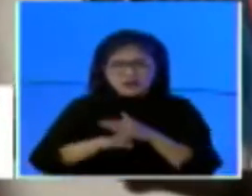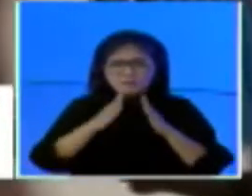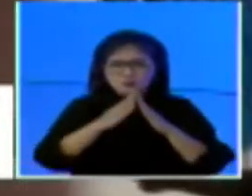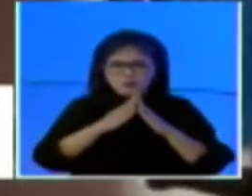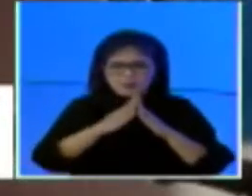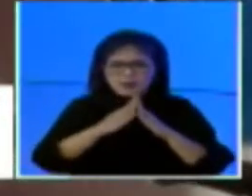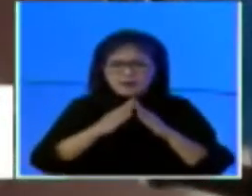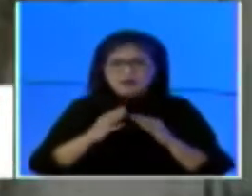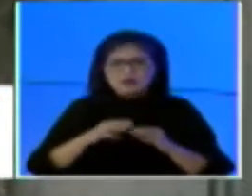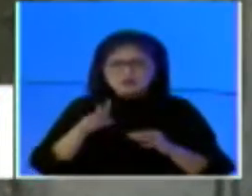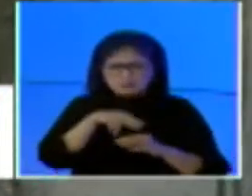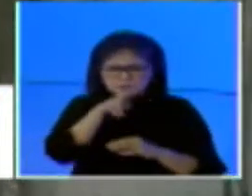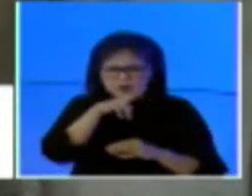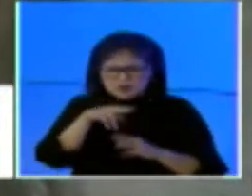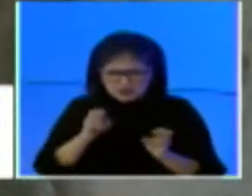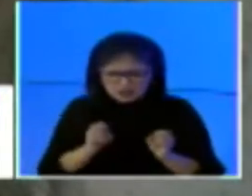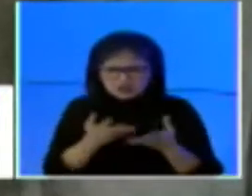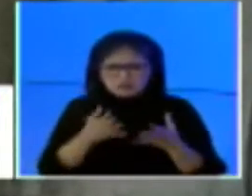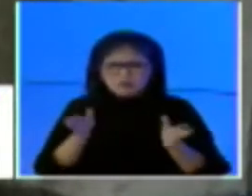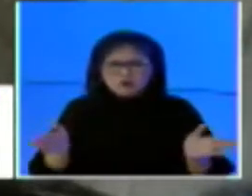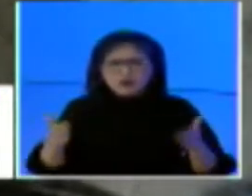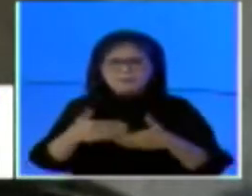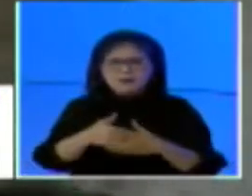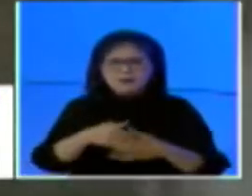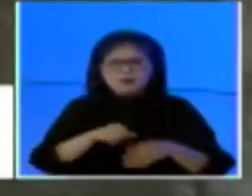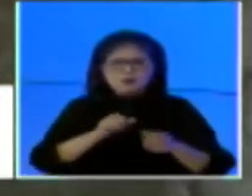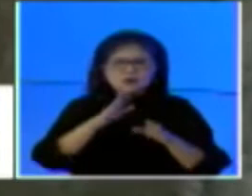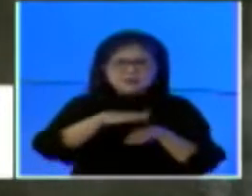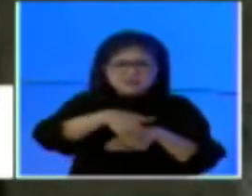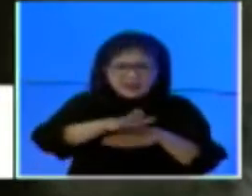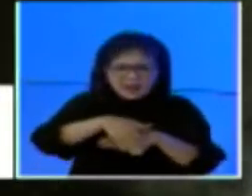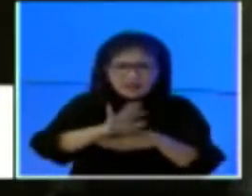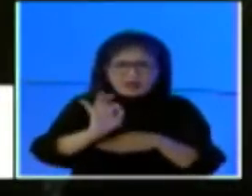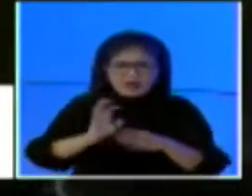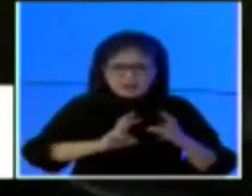Saat ditelusuri, petugas menemukan kondisi kamar tanpa ventilasi dan juga genset bekas dinyalakan.